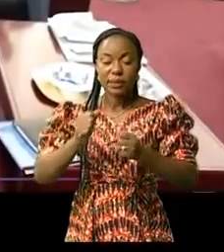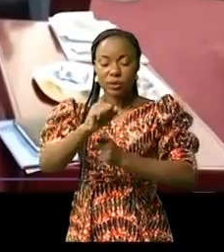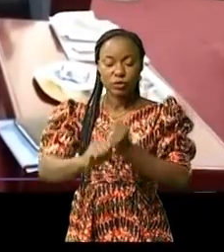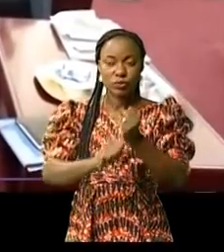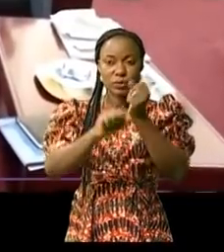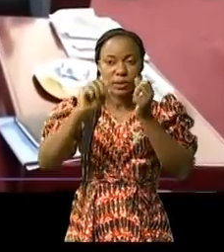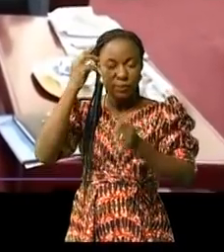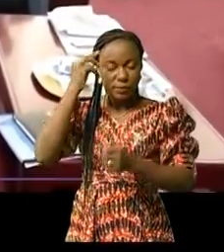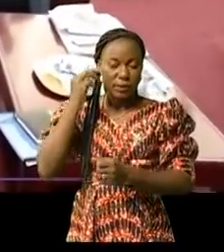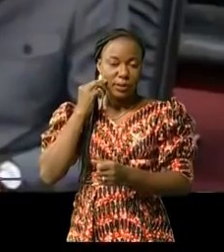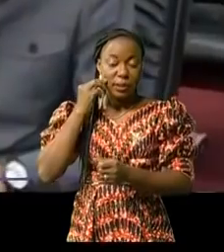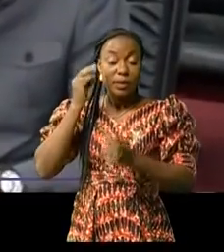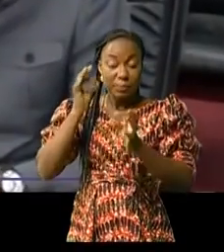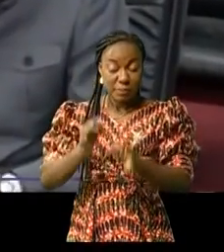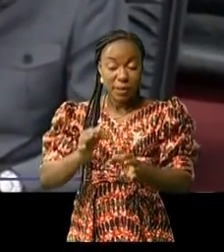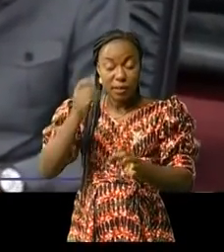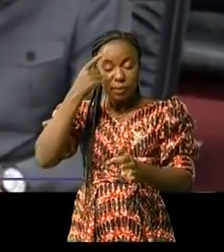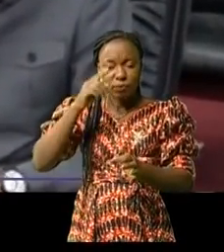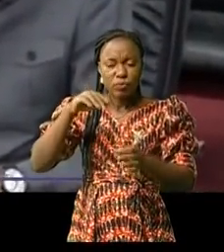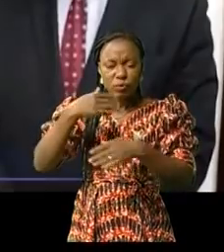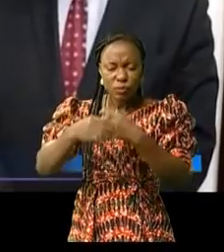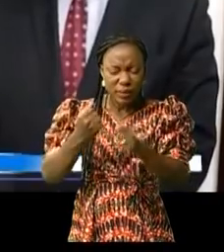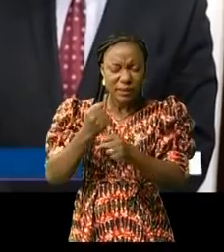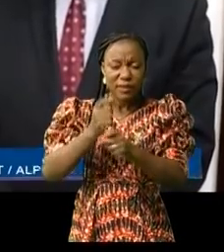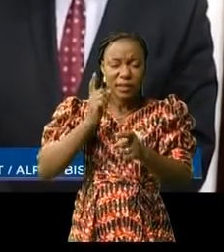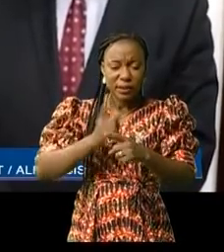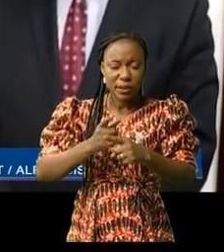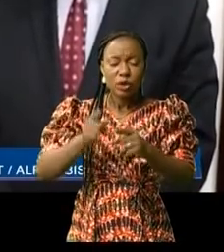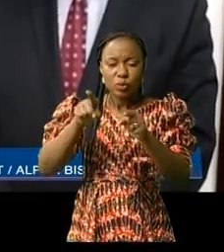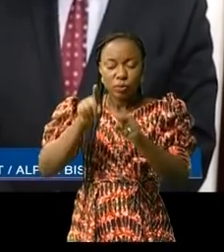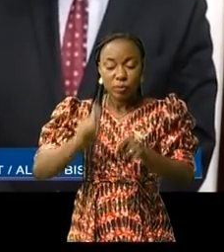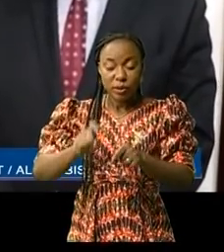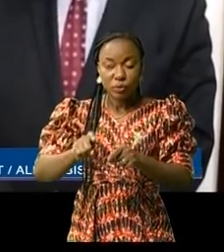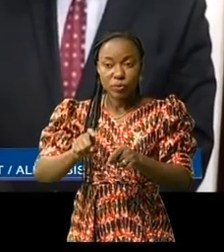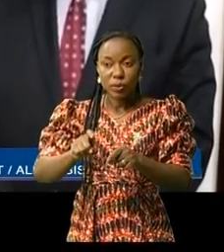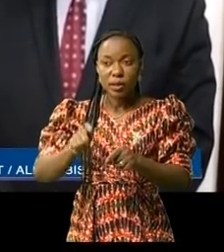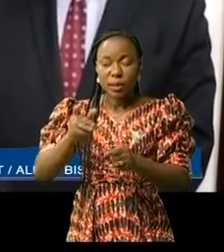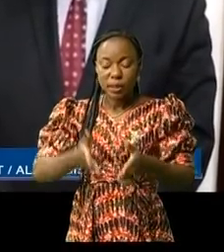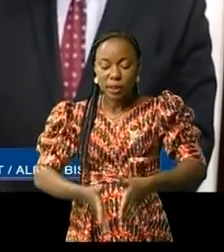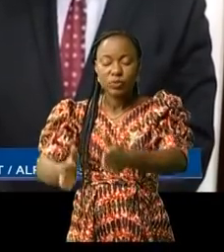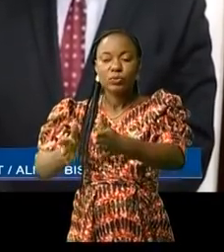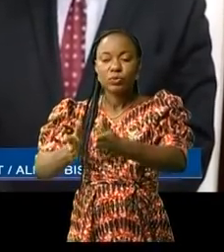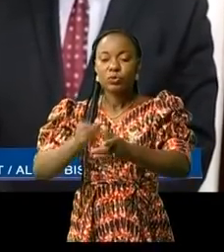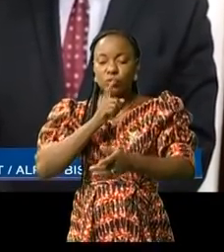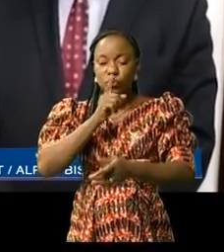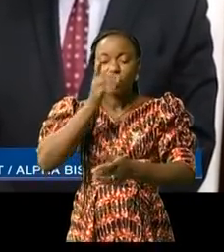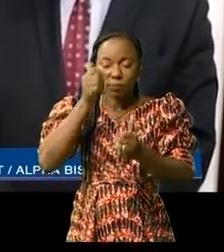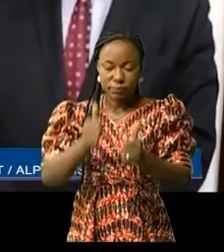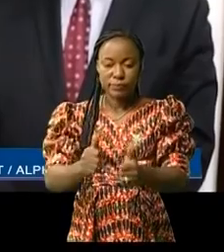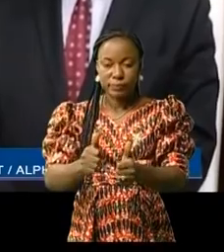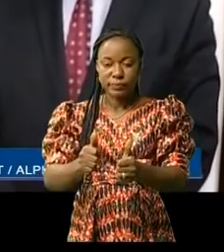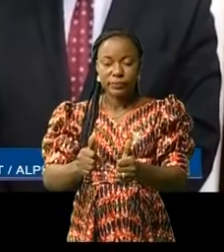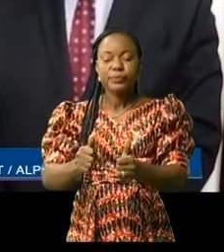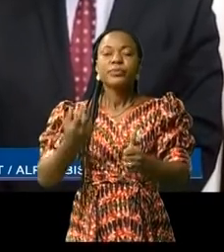plus de mille kilomètres pour atteindre le point d'exploitation nous sommes dans l'industrie minière l'industrie minière ce serait souhaitable que nous